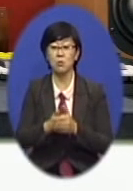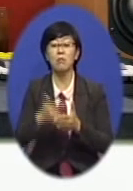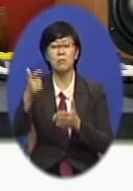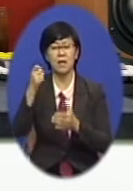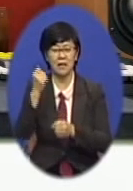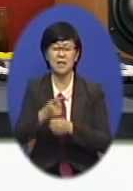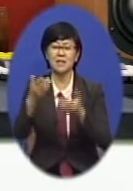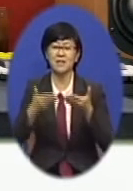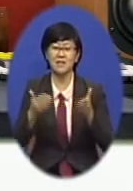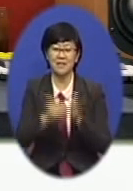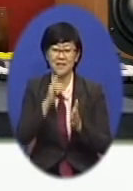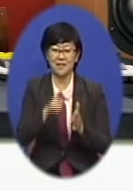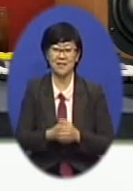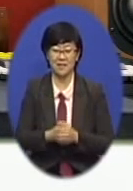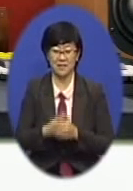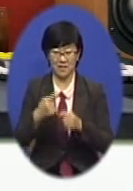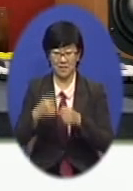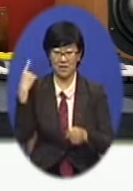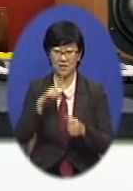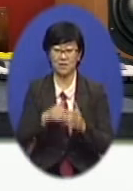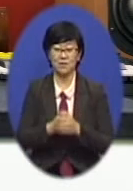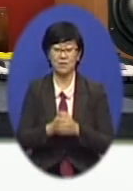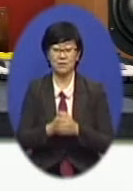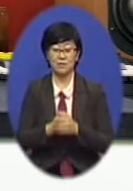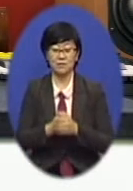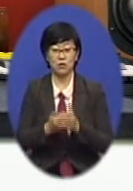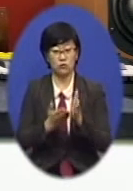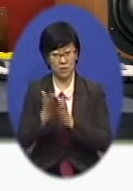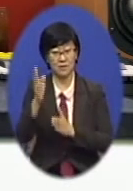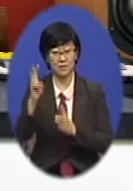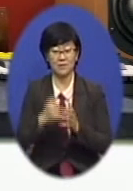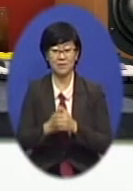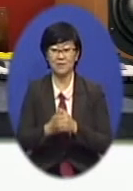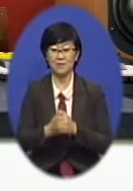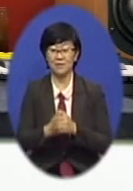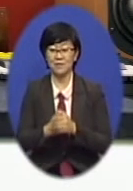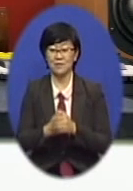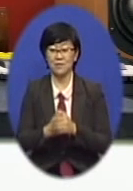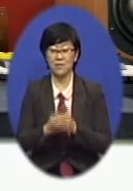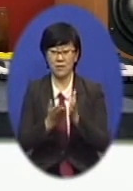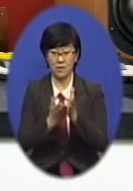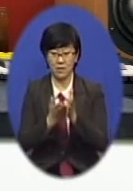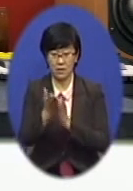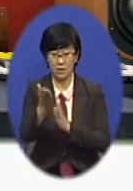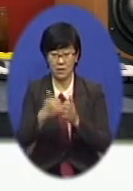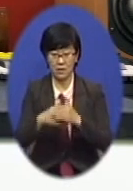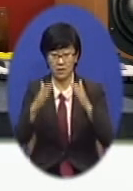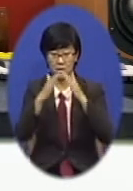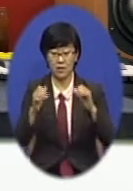네? 아유, 받았어요? 효부상 받았어요, 작년. 아, 그래 그래 맞아. 예. 그러면 저 군산이 아니라